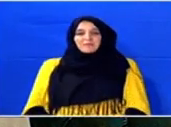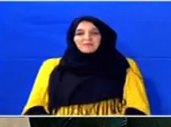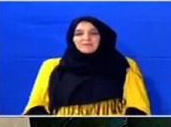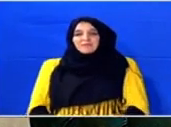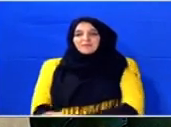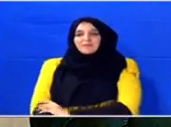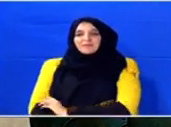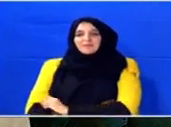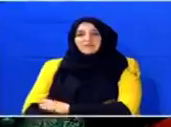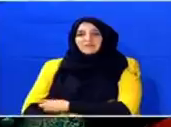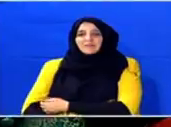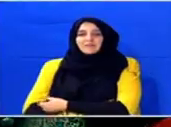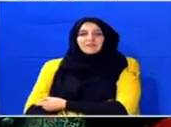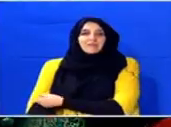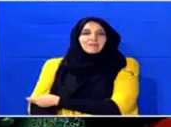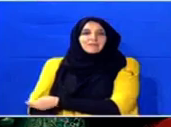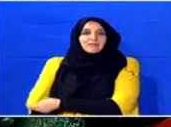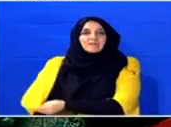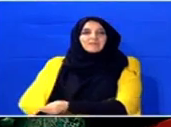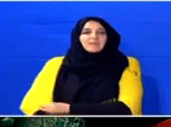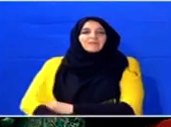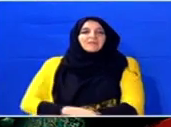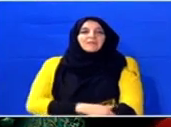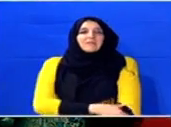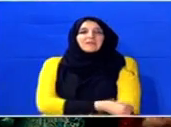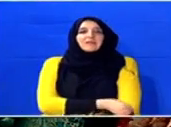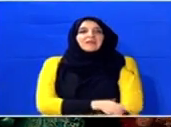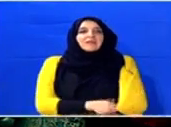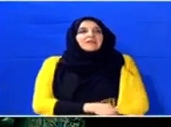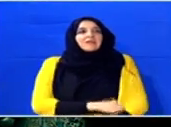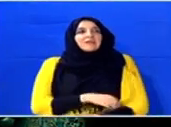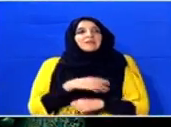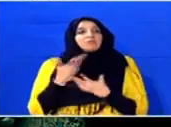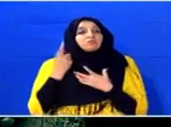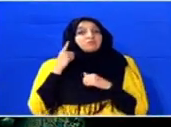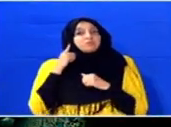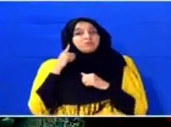من العاصمه اميره فيه مكالمه